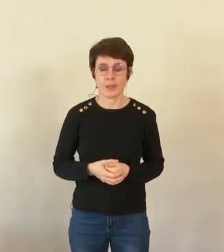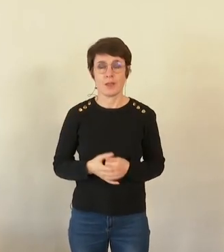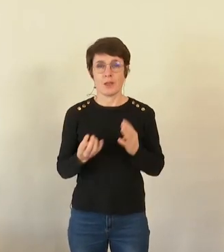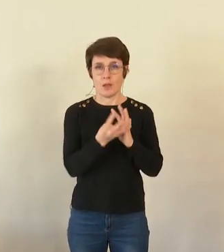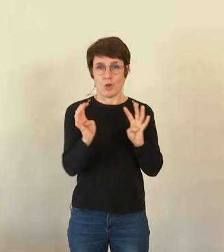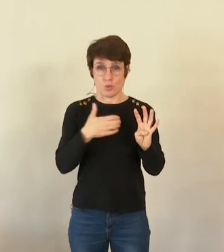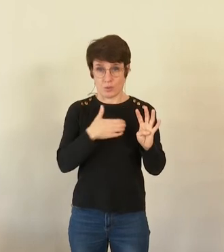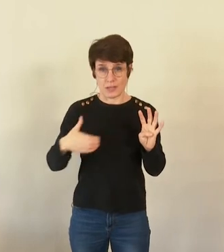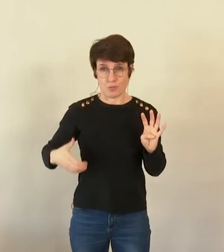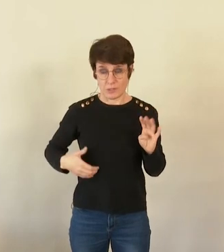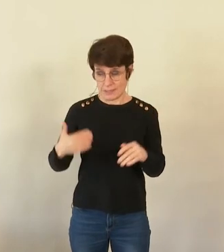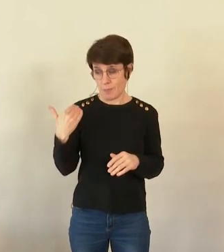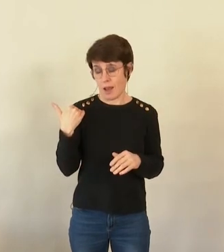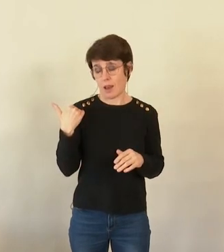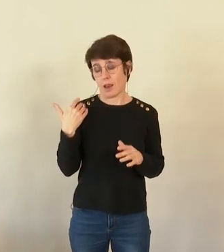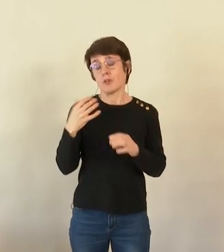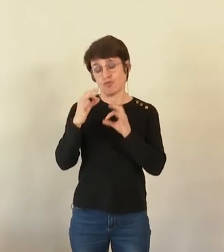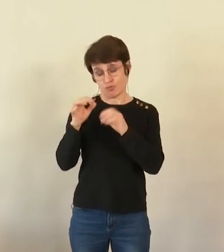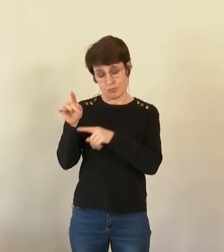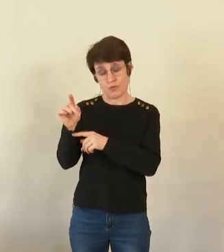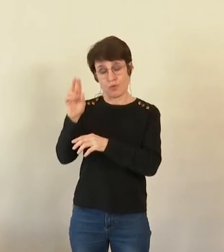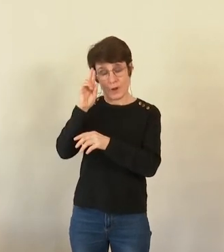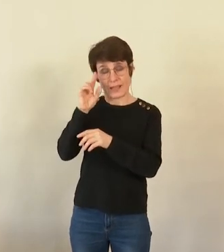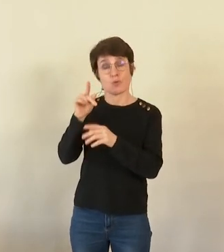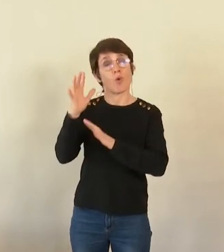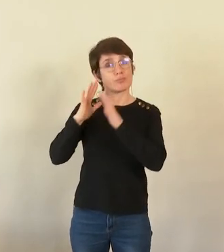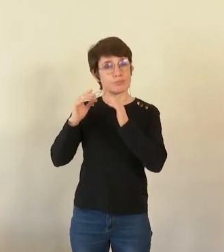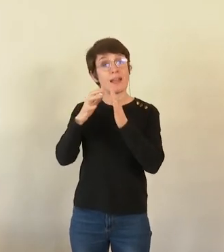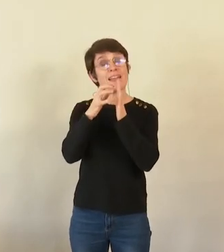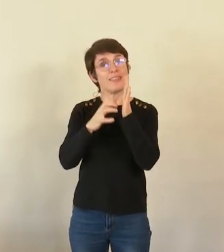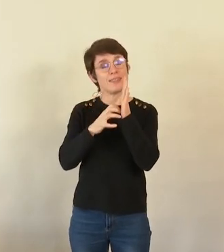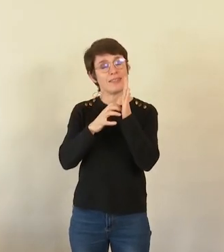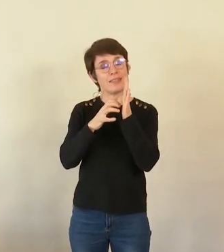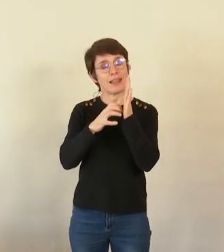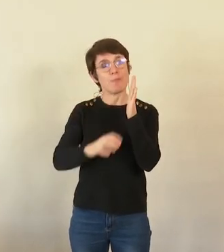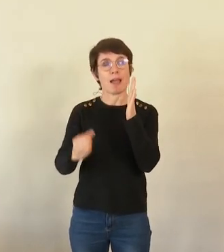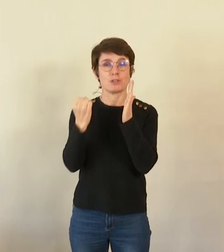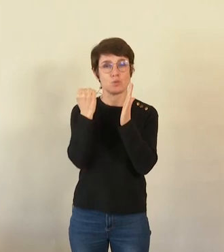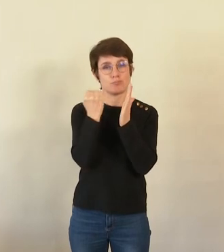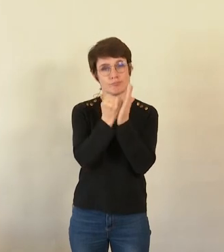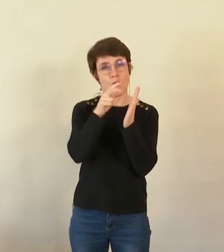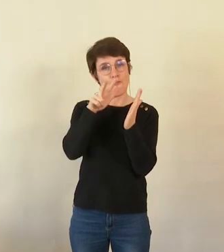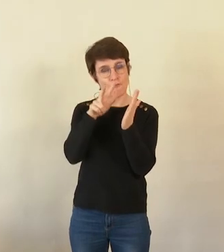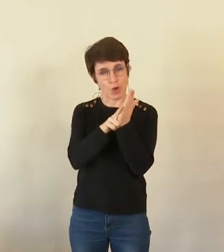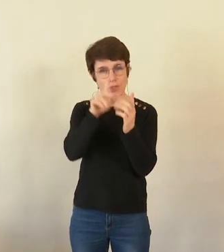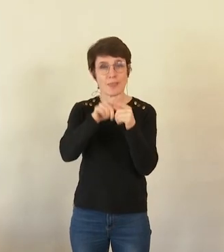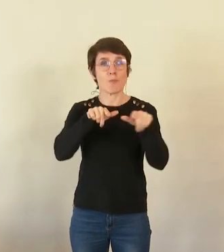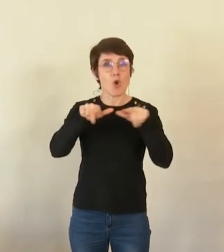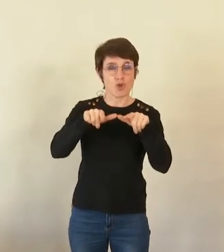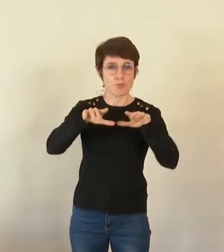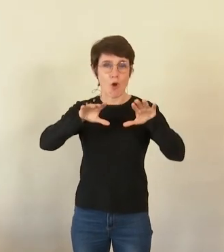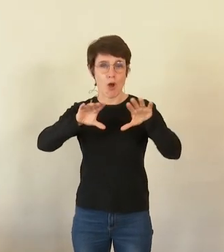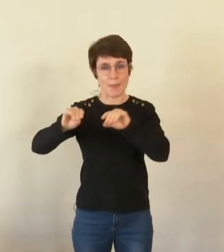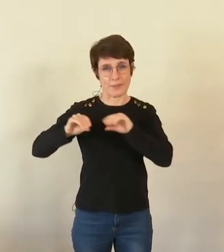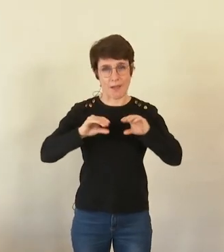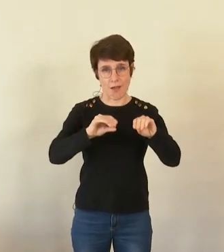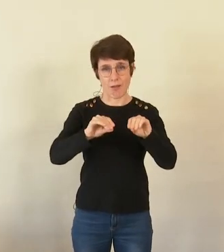a adopté une délibération vous l'avez souligné une délibération cadre logement et habitat qui décline une ambition forte de la